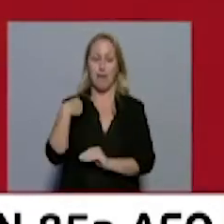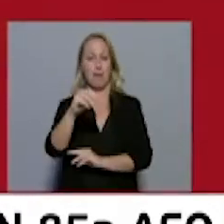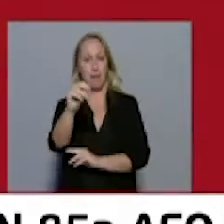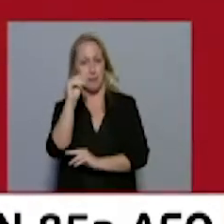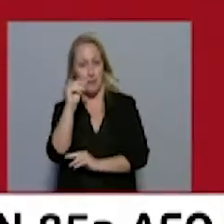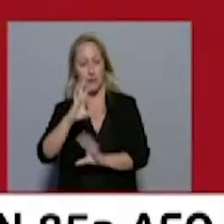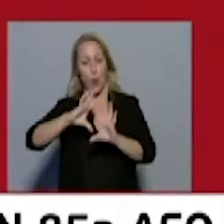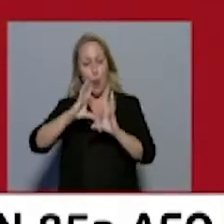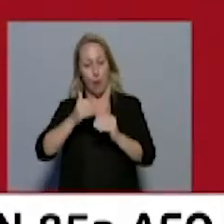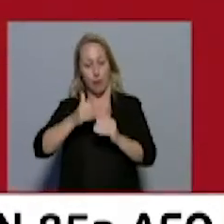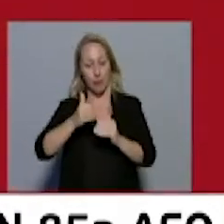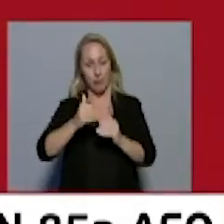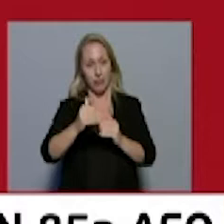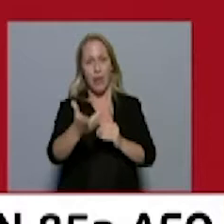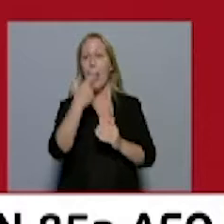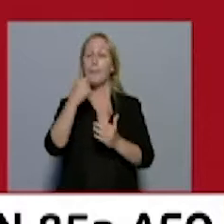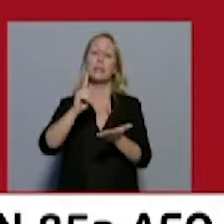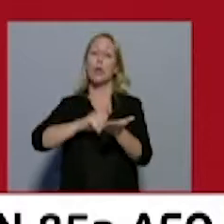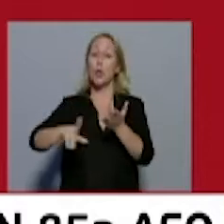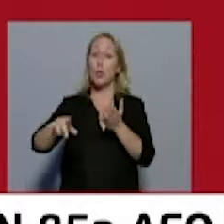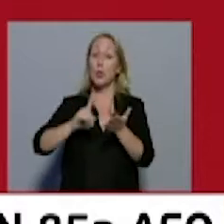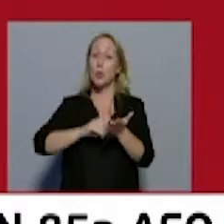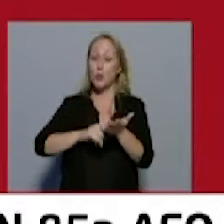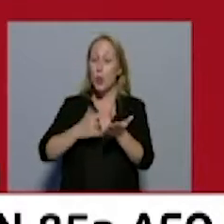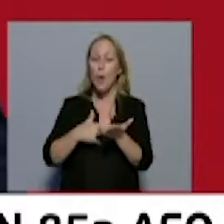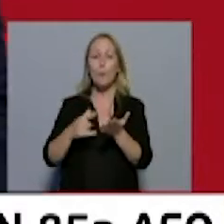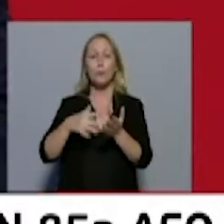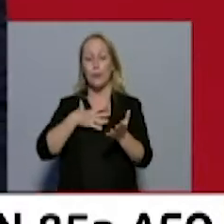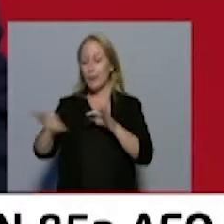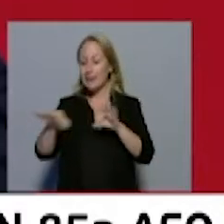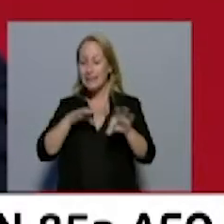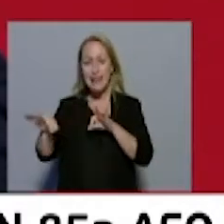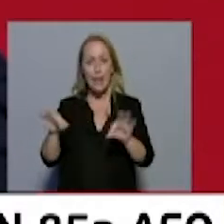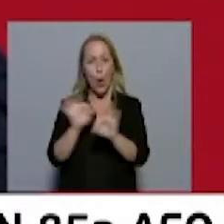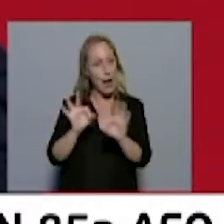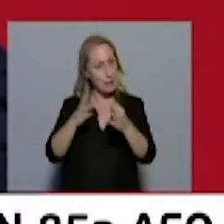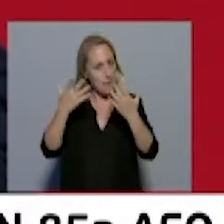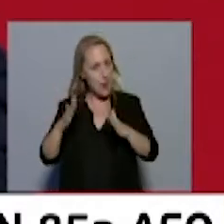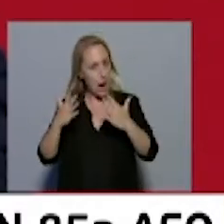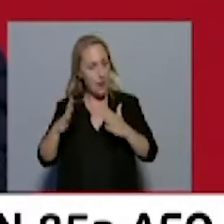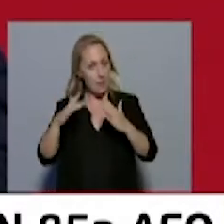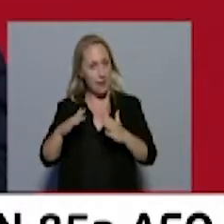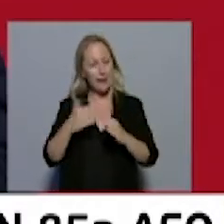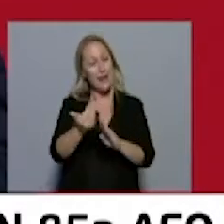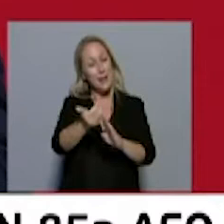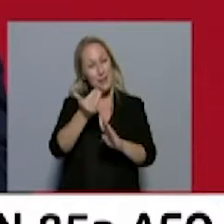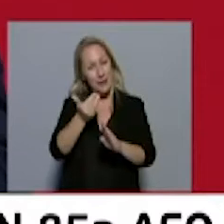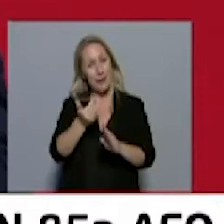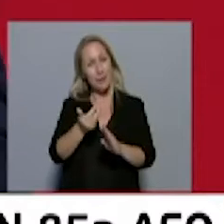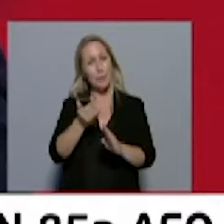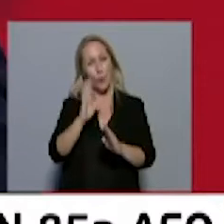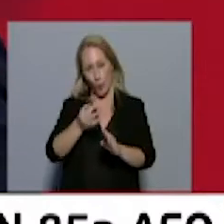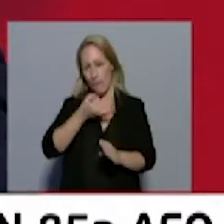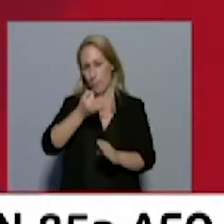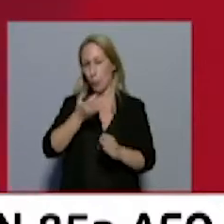βρίσκεται σήμερα στη συμπρωτεύουσα και να ξεναγείται στα περίπτερα της 85ης ΔΕΘ. Από τις 8 το βράδυ, βρίσκεται σε εξέλιξη η